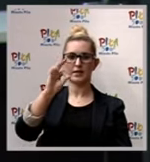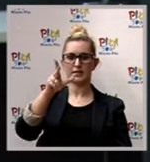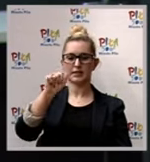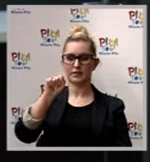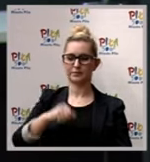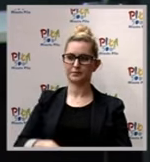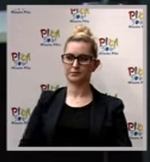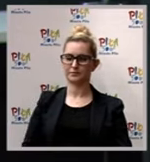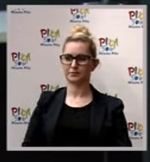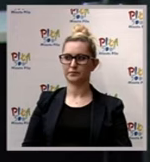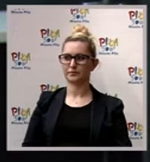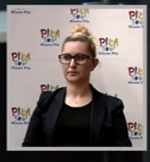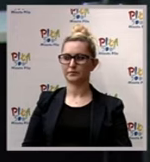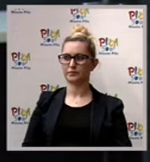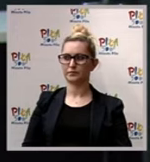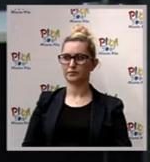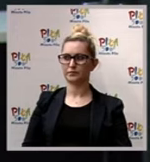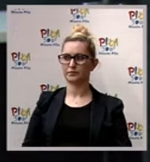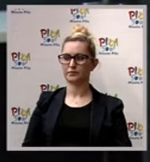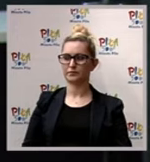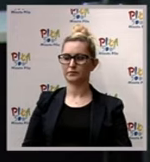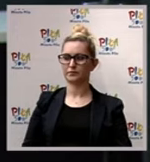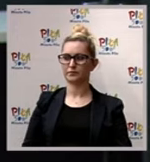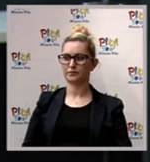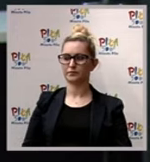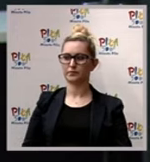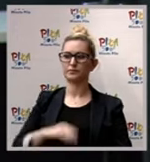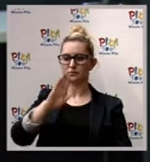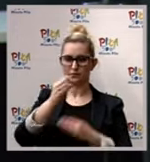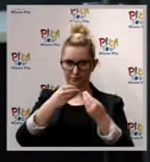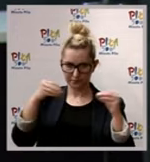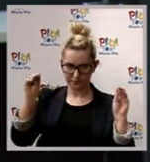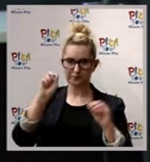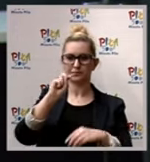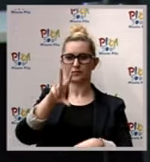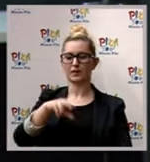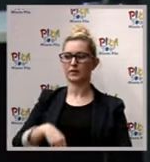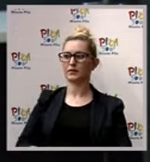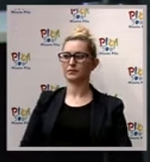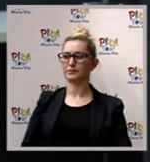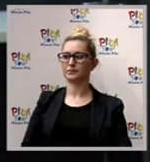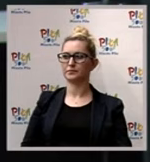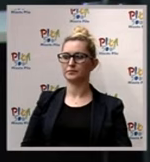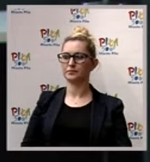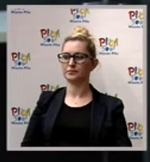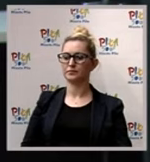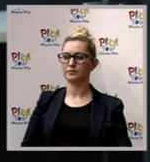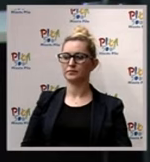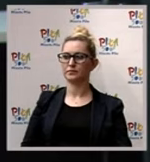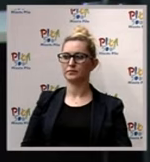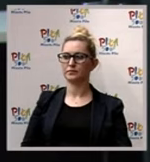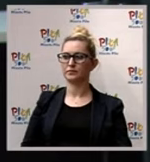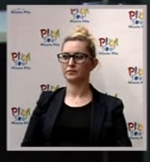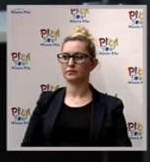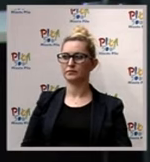Komisja skrutacyjna stwierdza, że kandydatka Danuta Salewska uzyskała więcej głosów za wyborem niż przeciw wyborowi